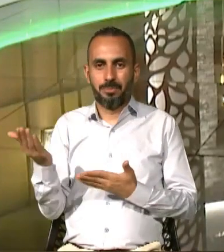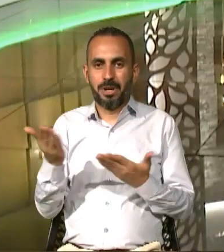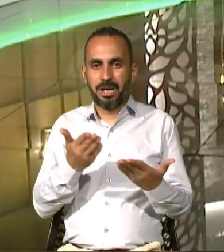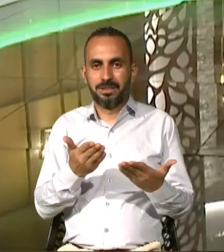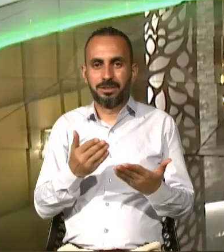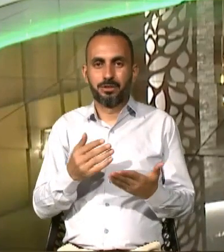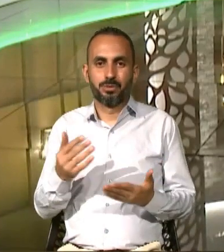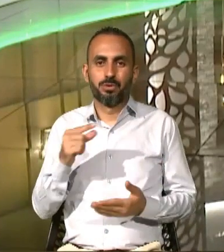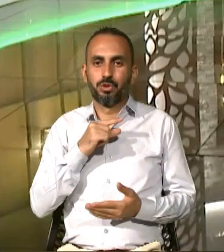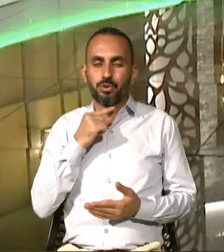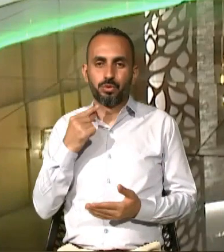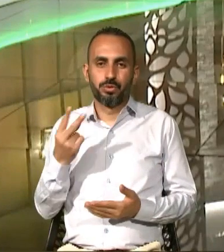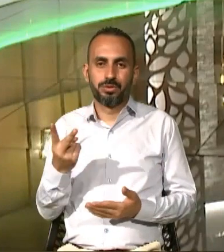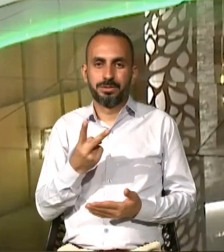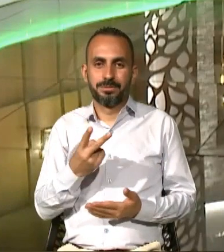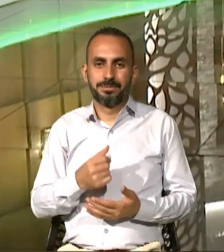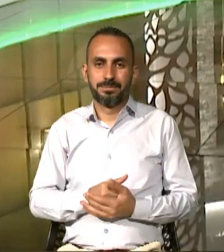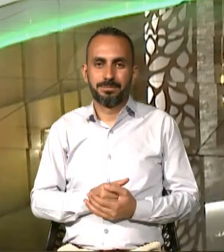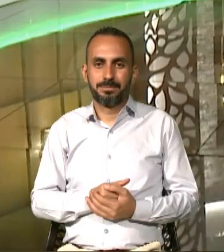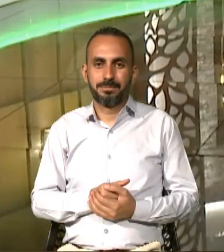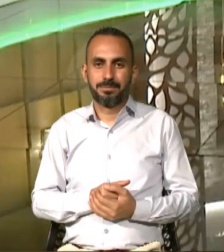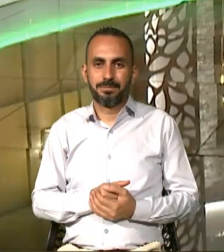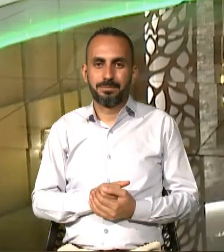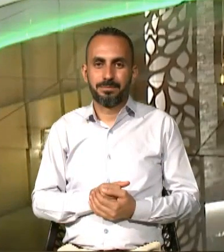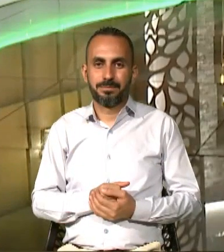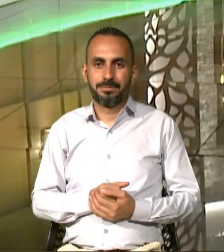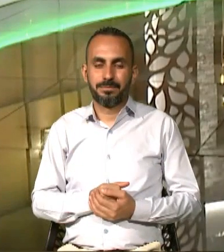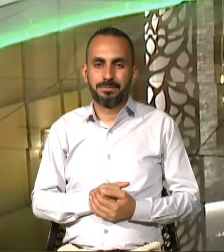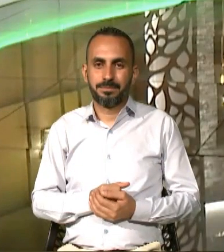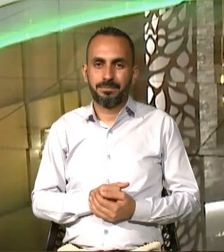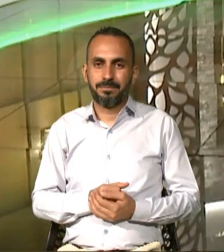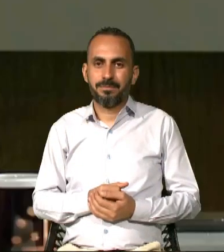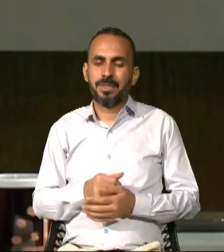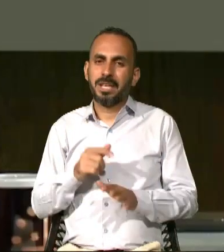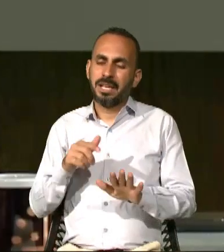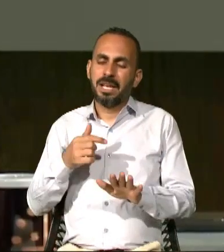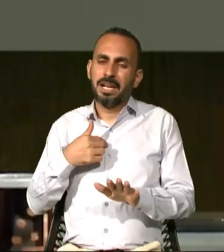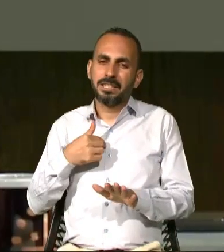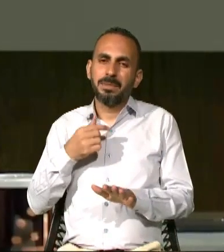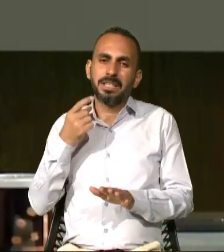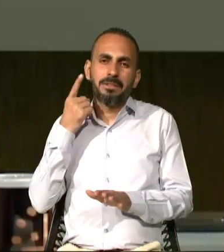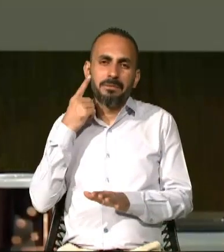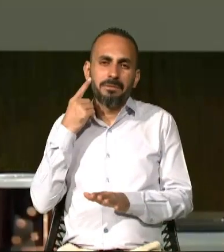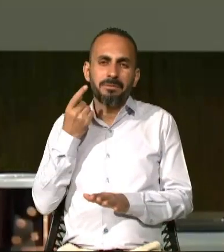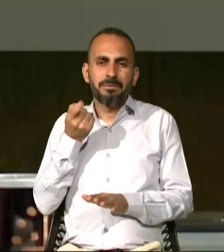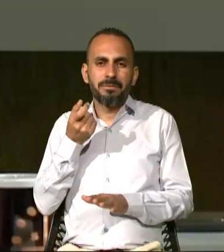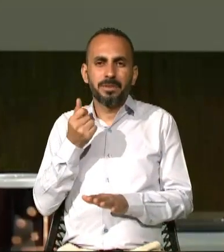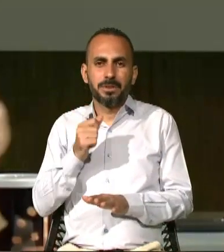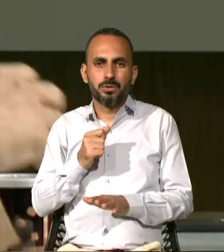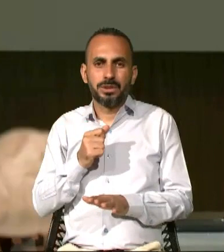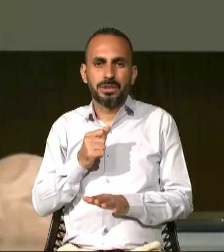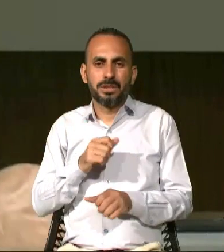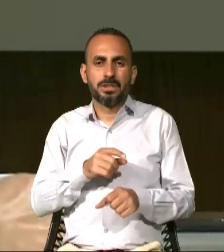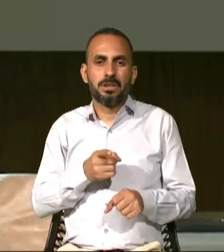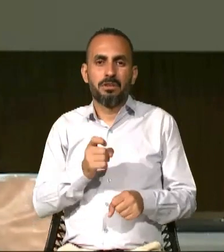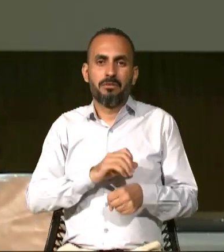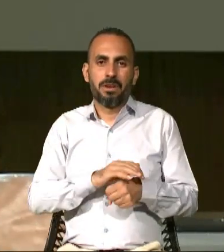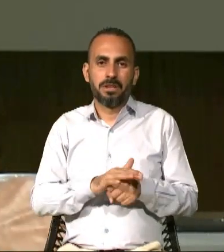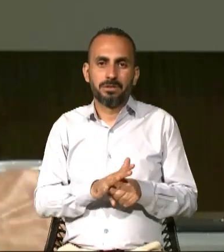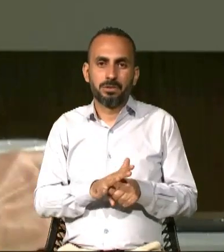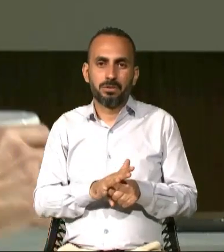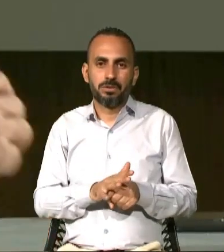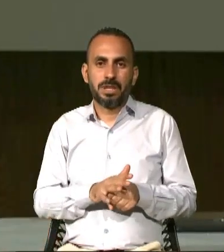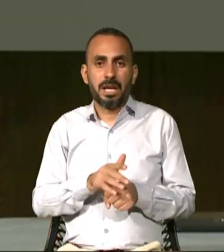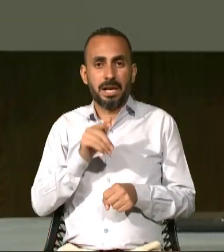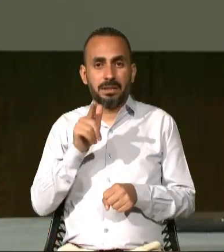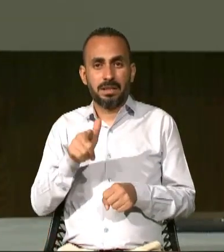نشكر ربنا. على حسب ايمان البسيط يا استاذ سمير، فيروس كورونا ده حتى لو مصطنع عن